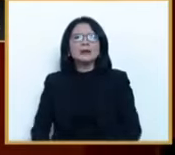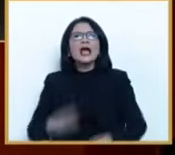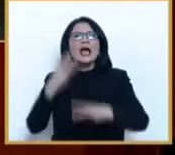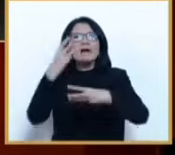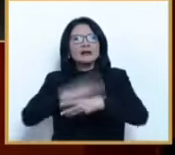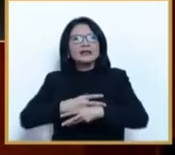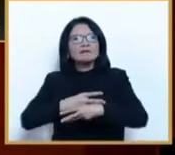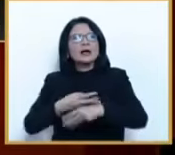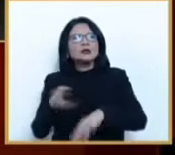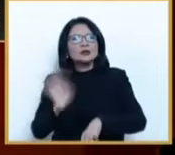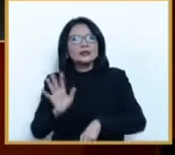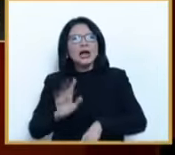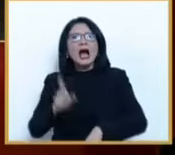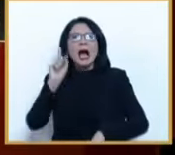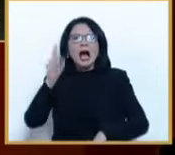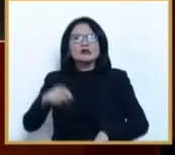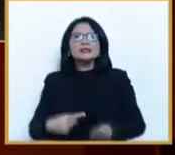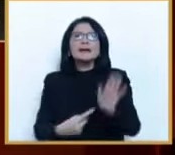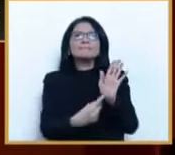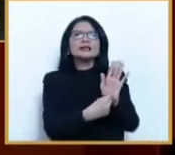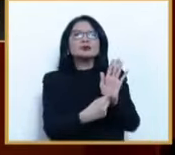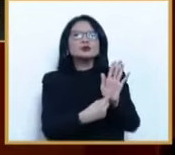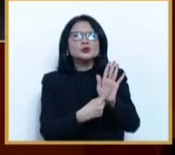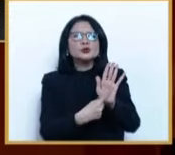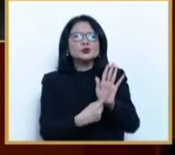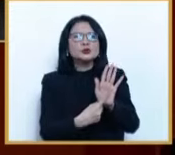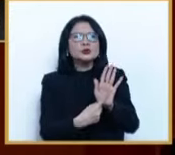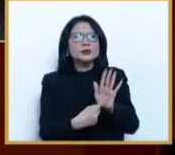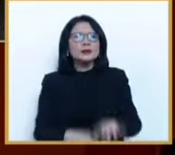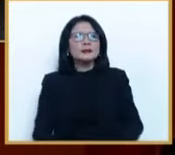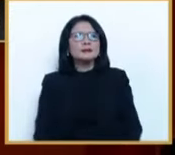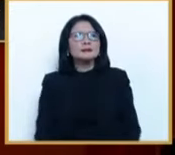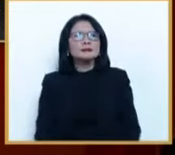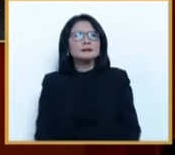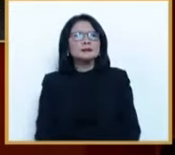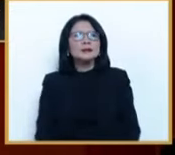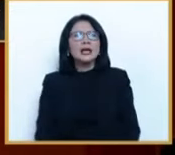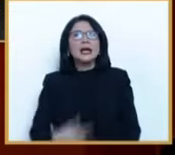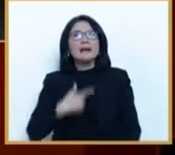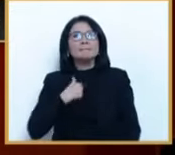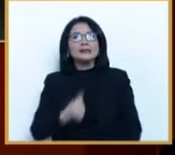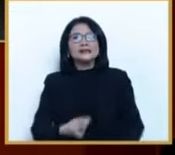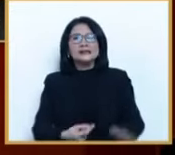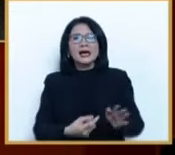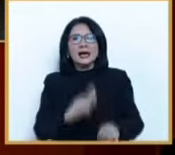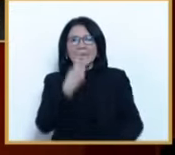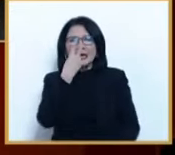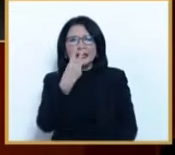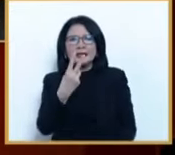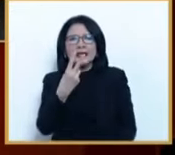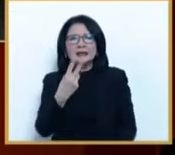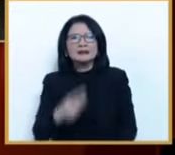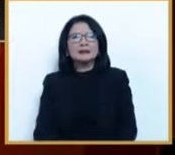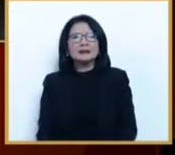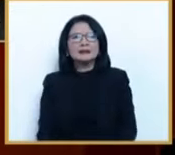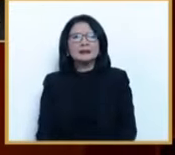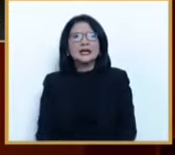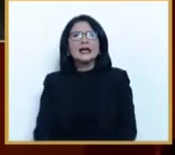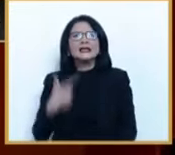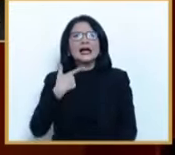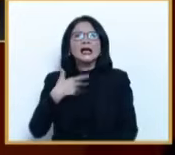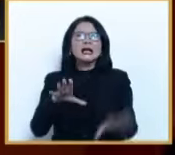ada indikatorikator ini kita bisa e lihat ya secara berkala tentunya dengan